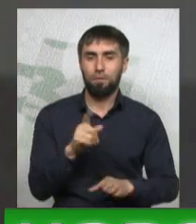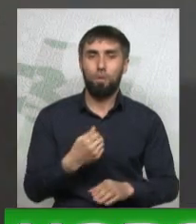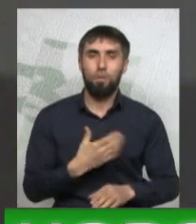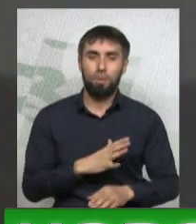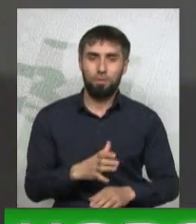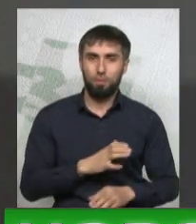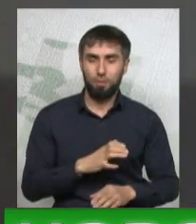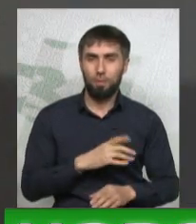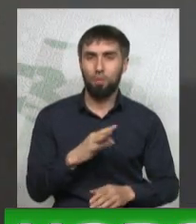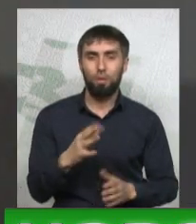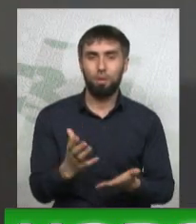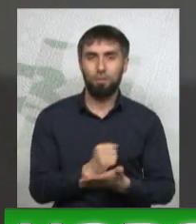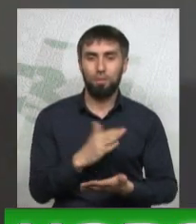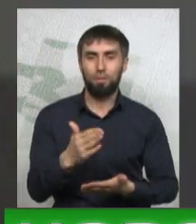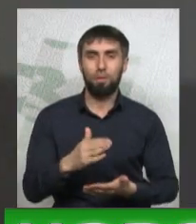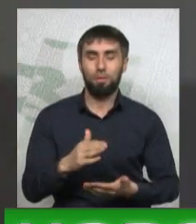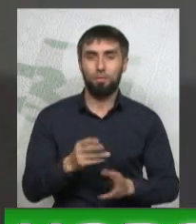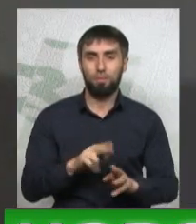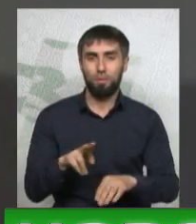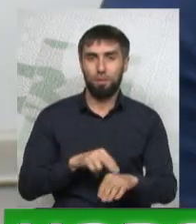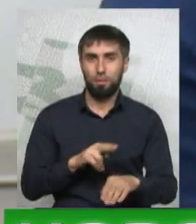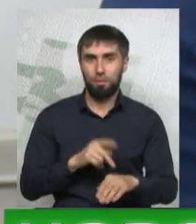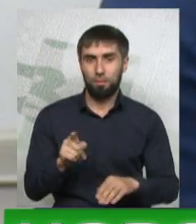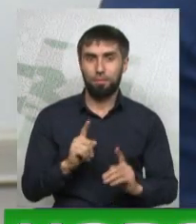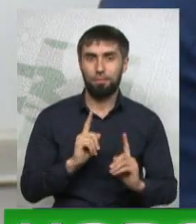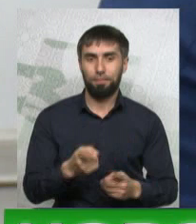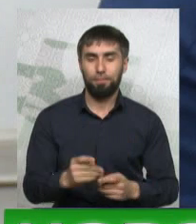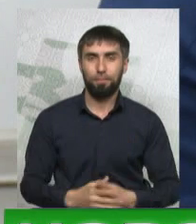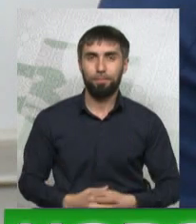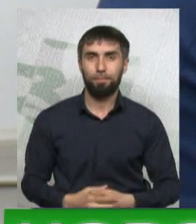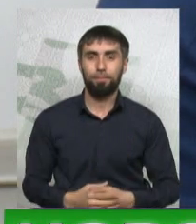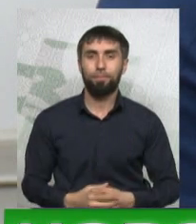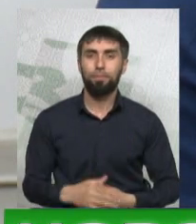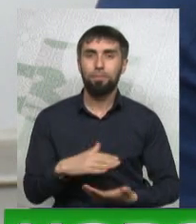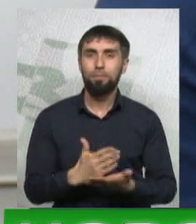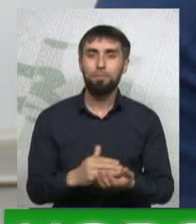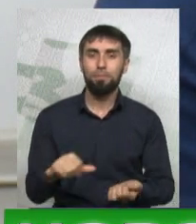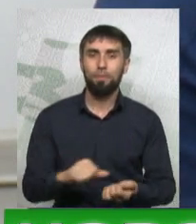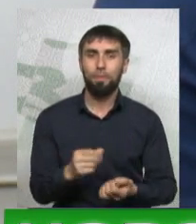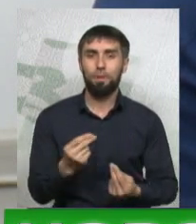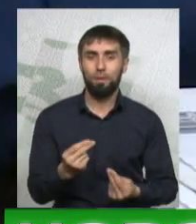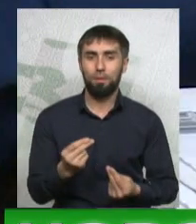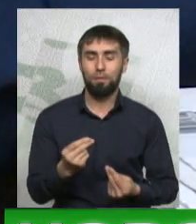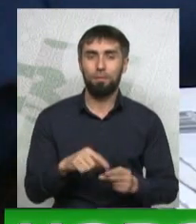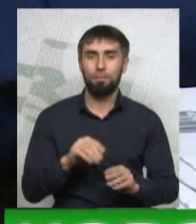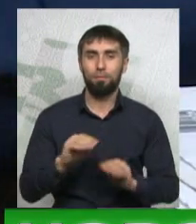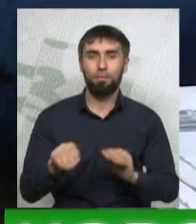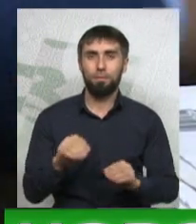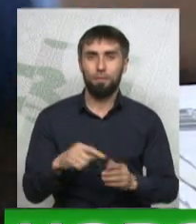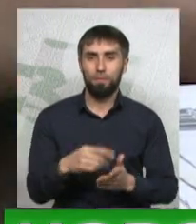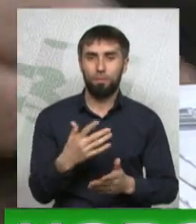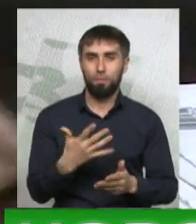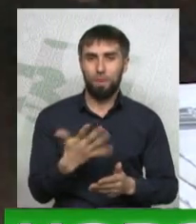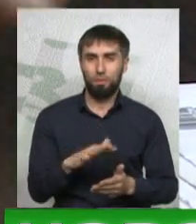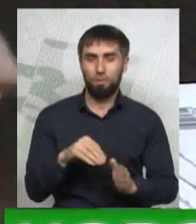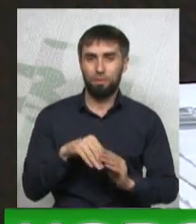знаменитым, ему не позволили сотрудники Главного управления контроля по обороту наркотиков. Часть наркотических средств, расфасованных в 5 свертках, у